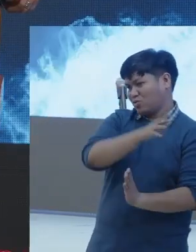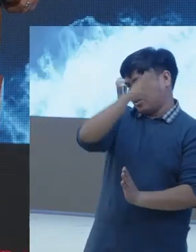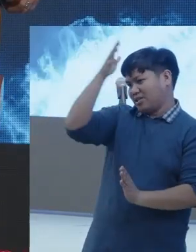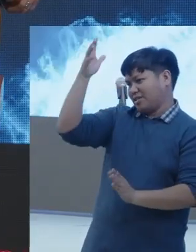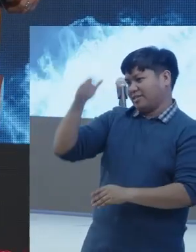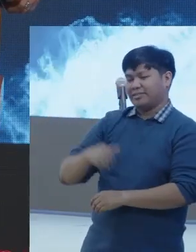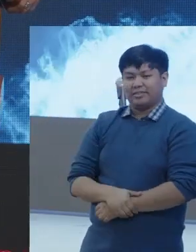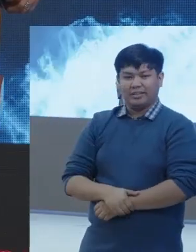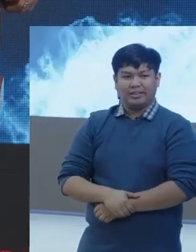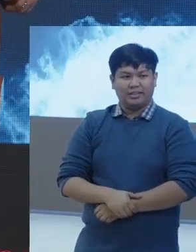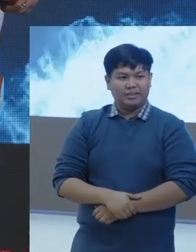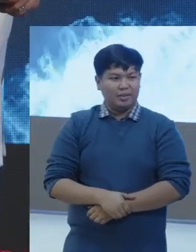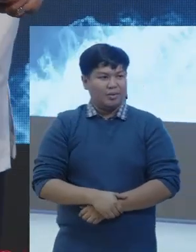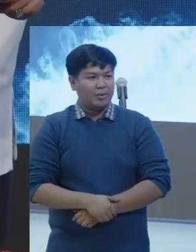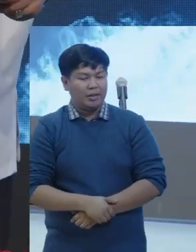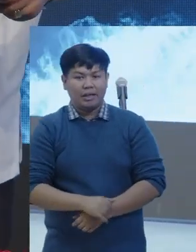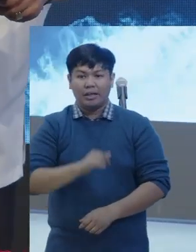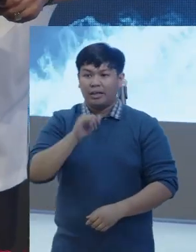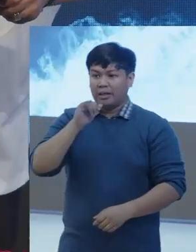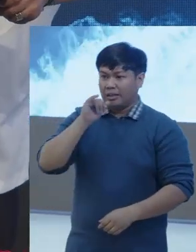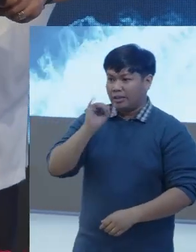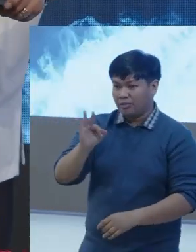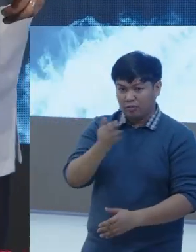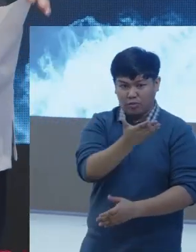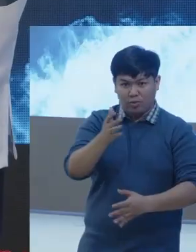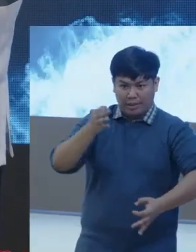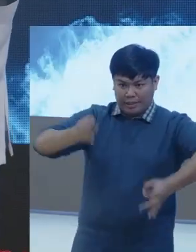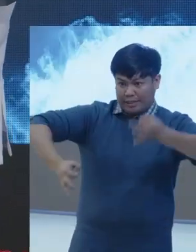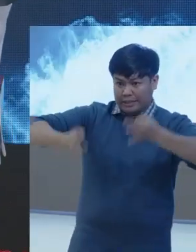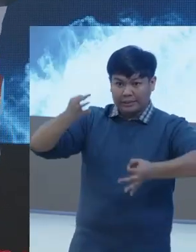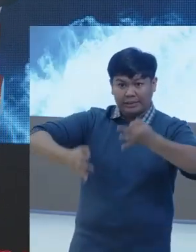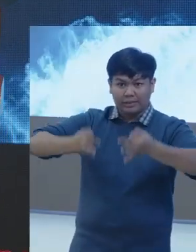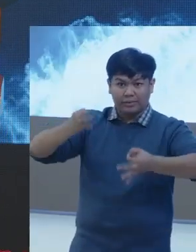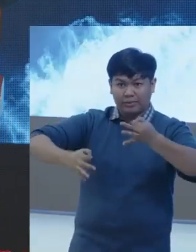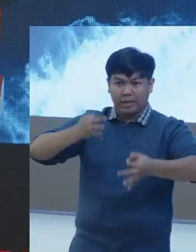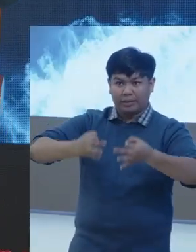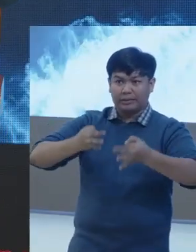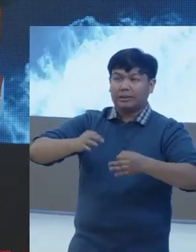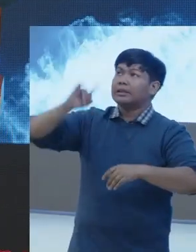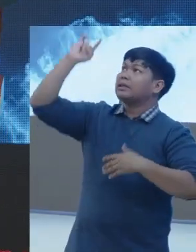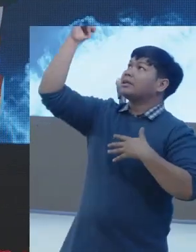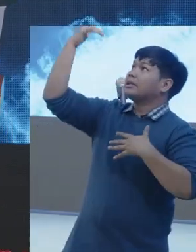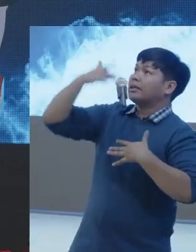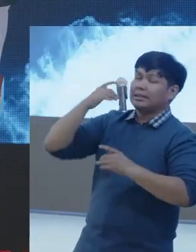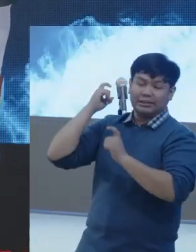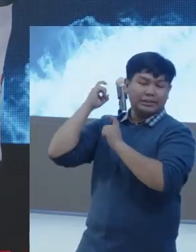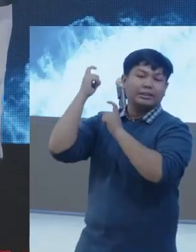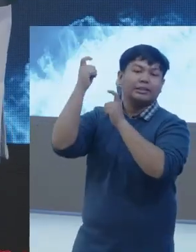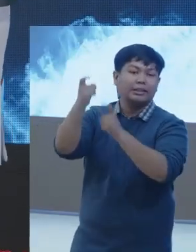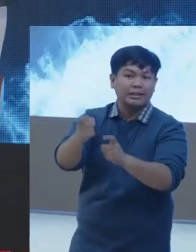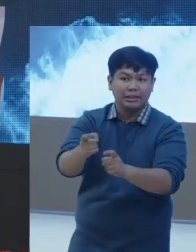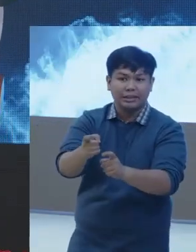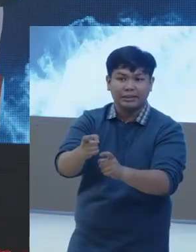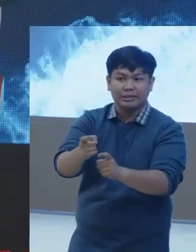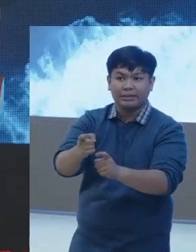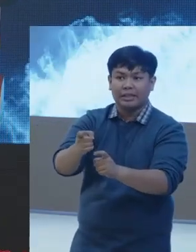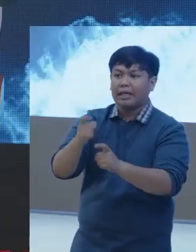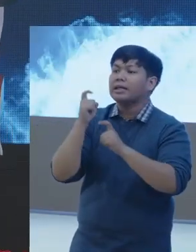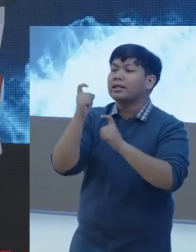kapatid, mga kaibigan, and are justified by His grace as a gift.